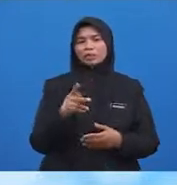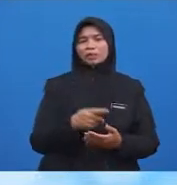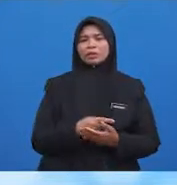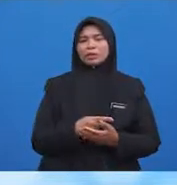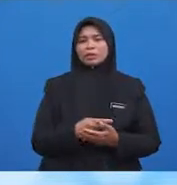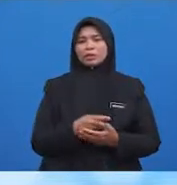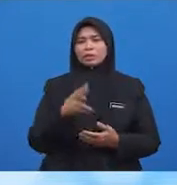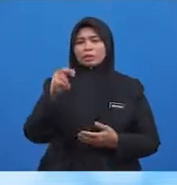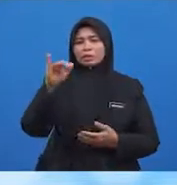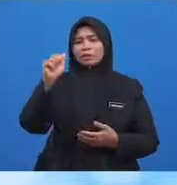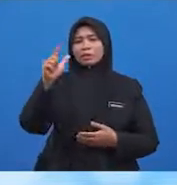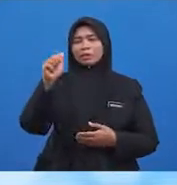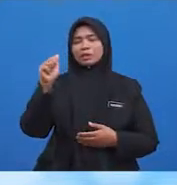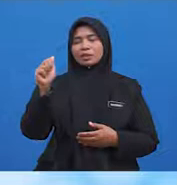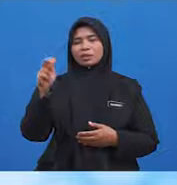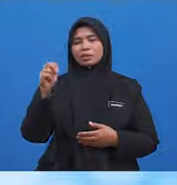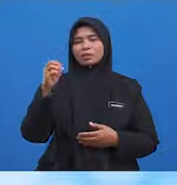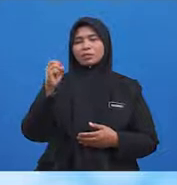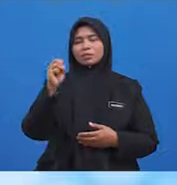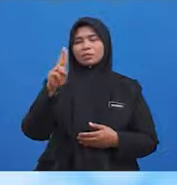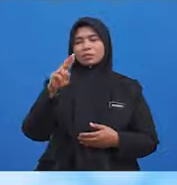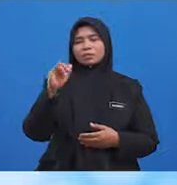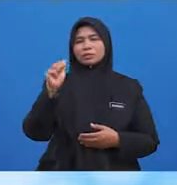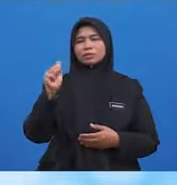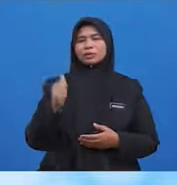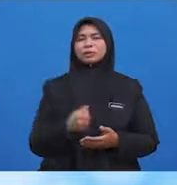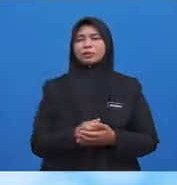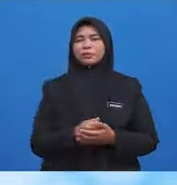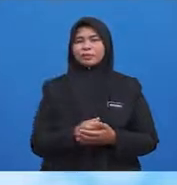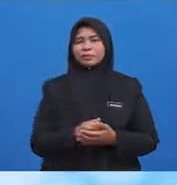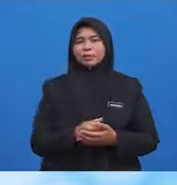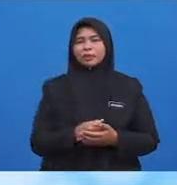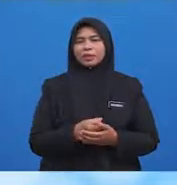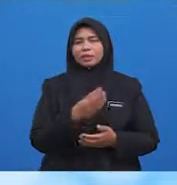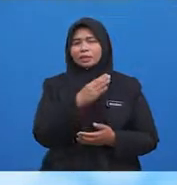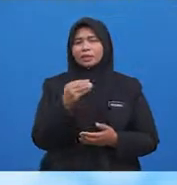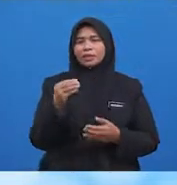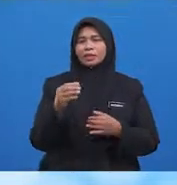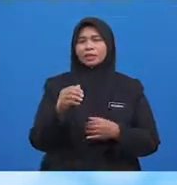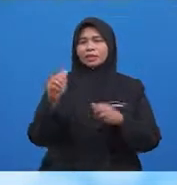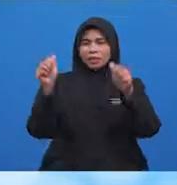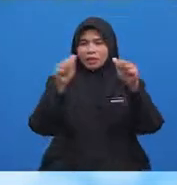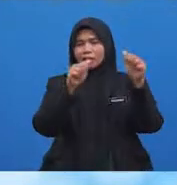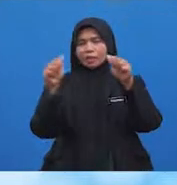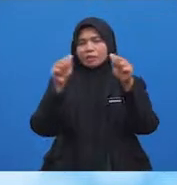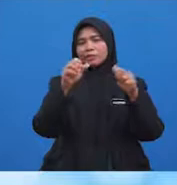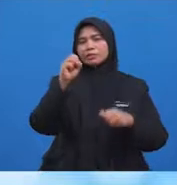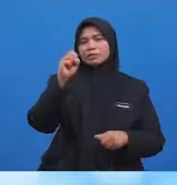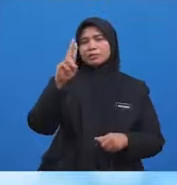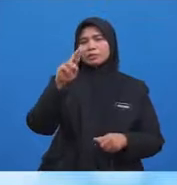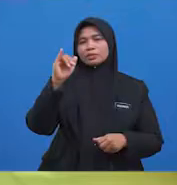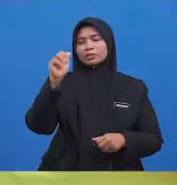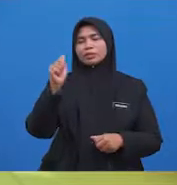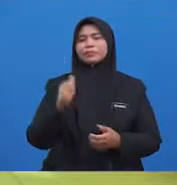Nyalakan Surya letingan jissen Corona dan angin Surya